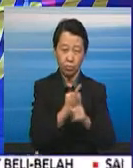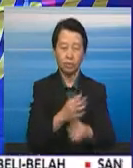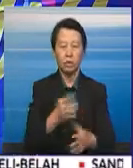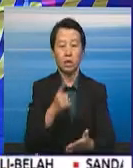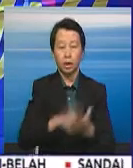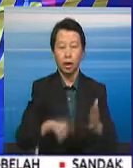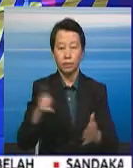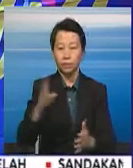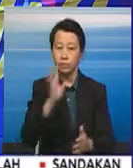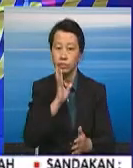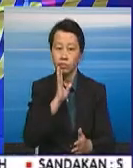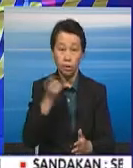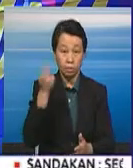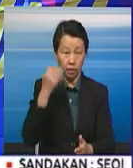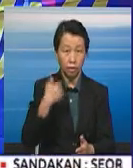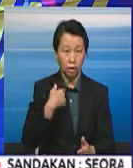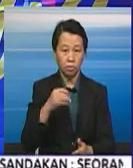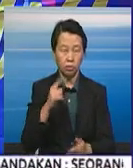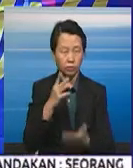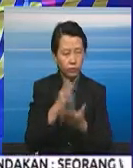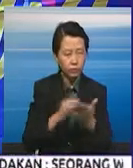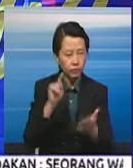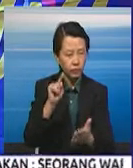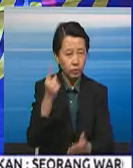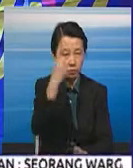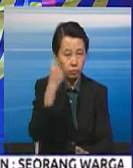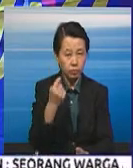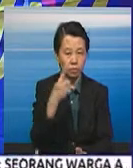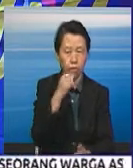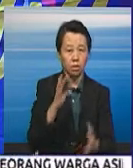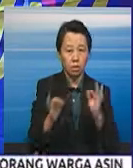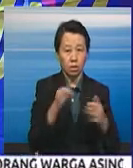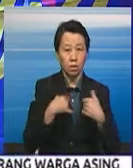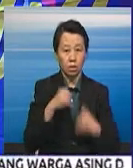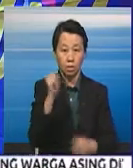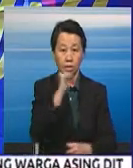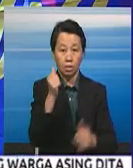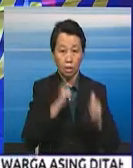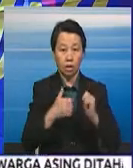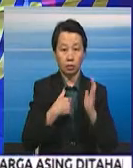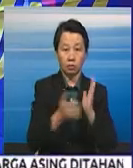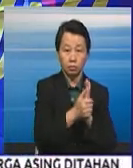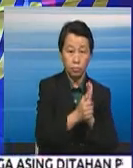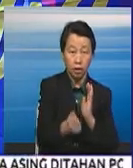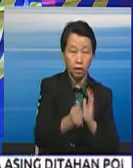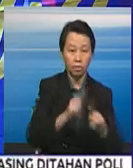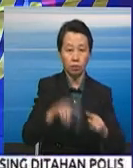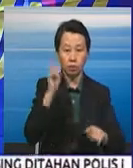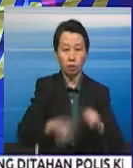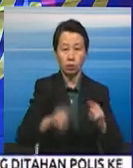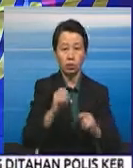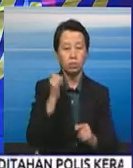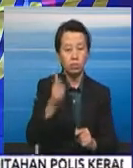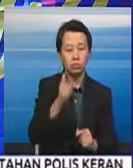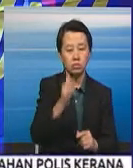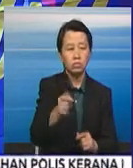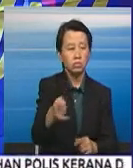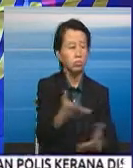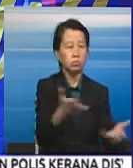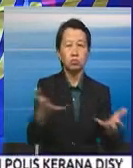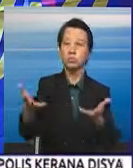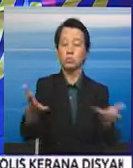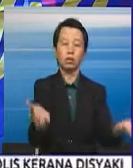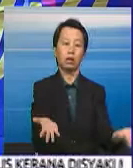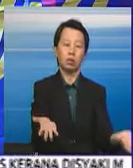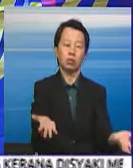apa orang cakap, macam tadi ada a few question yang orang tanya kan, macam mana kalau misalnya artis tu ada talent tapi tak boleh nak ke mana. So mungkin